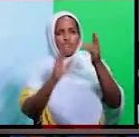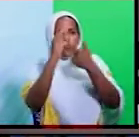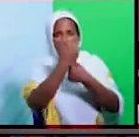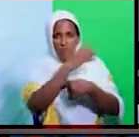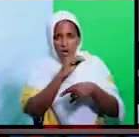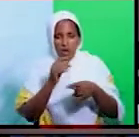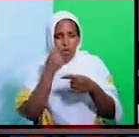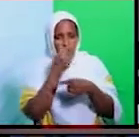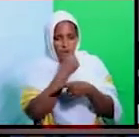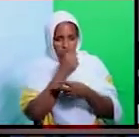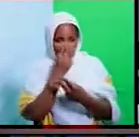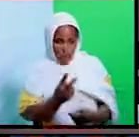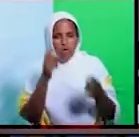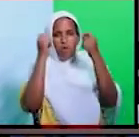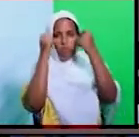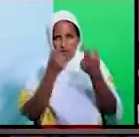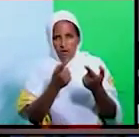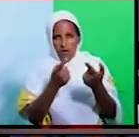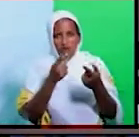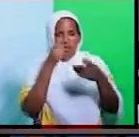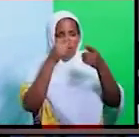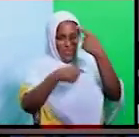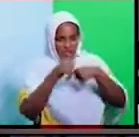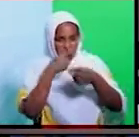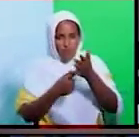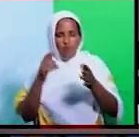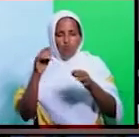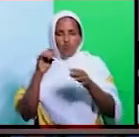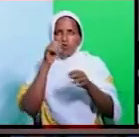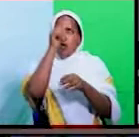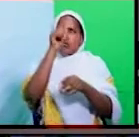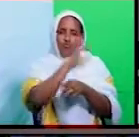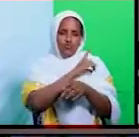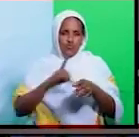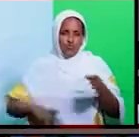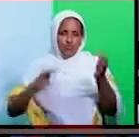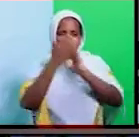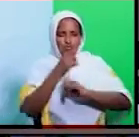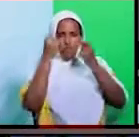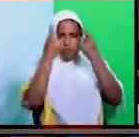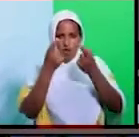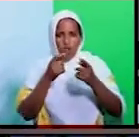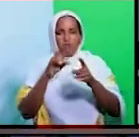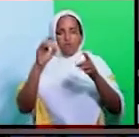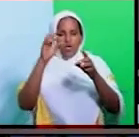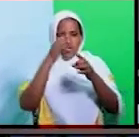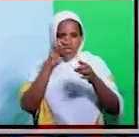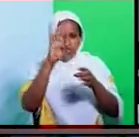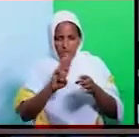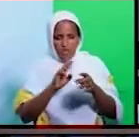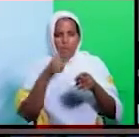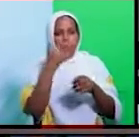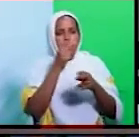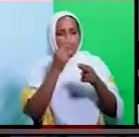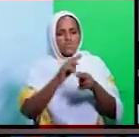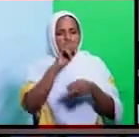ምስጢሩ ግን ከቅኖች ጋር ነው ይላል። ስለዚህ እግዚአብሔር ምስጢሩን የሚገልጠው ለቅኖች ነው፣ ልባቸው ቅን ለሆነ